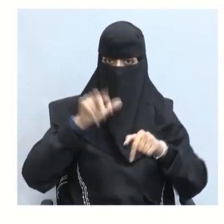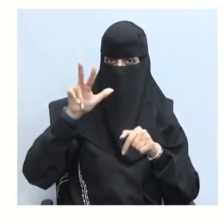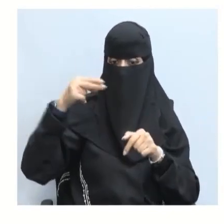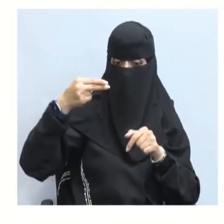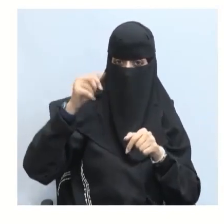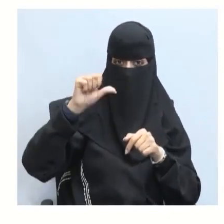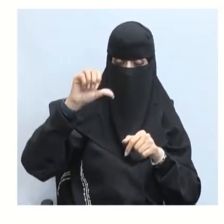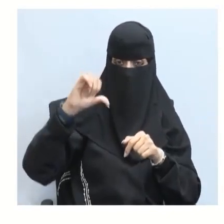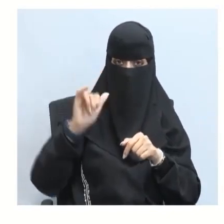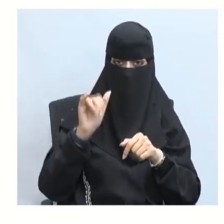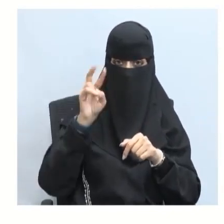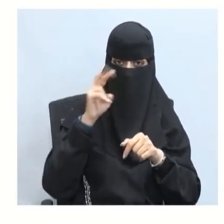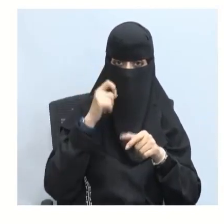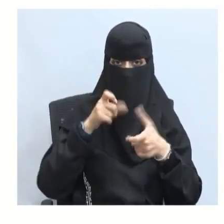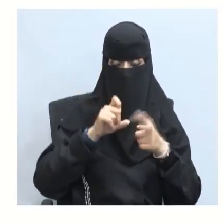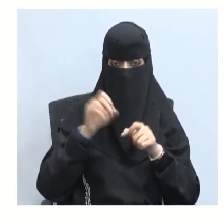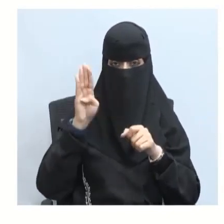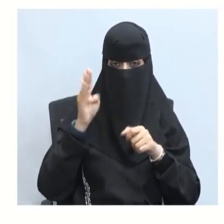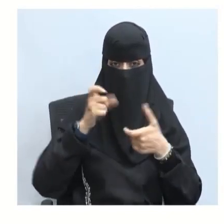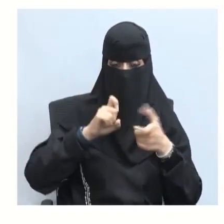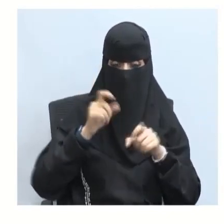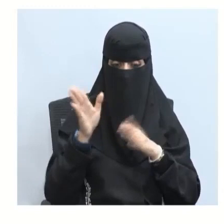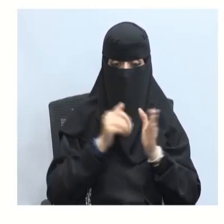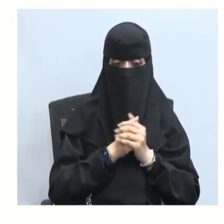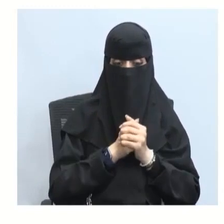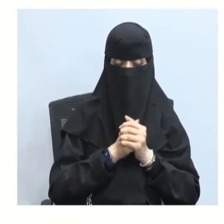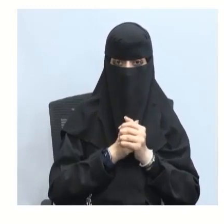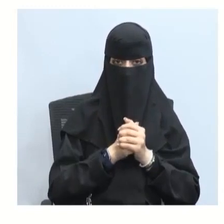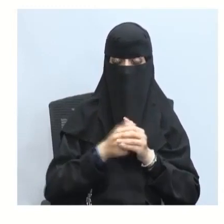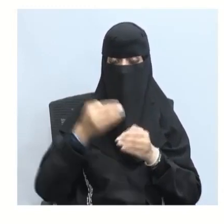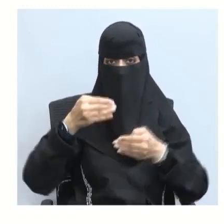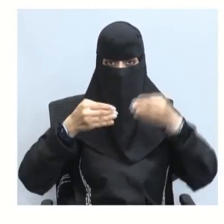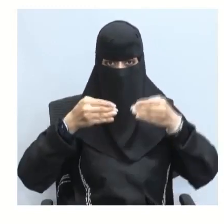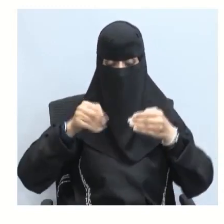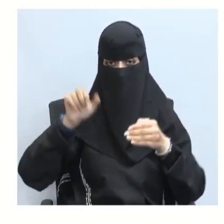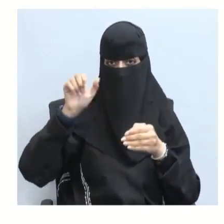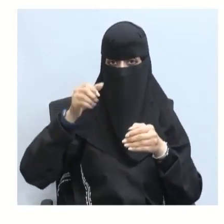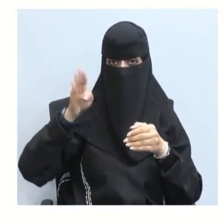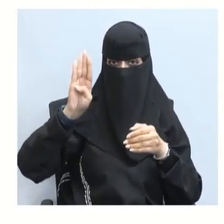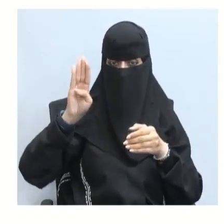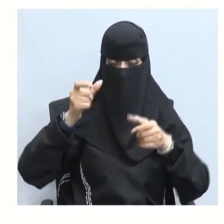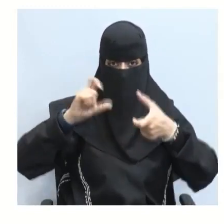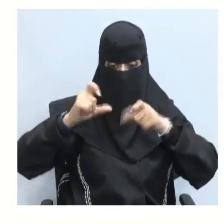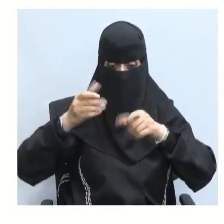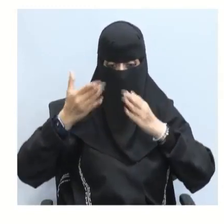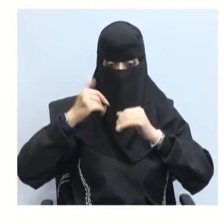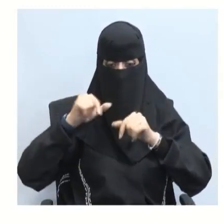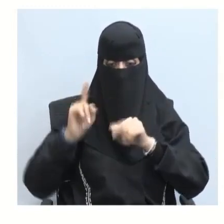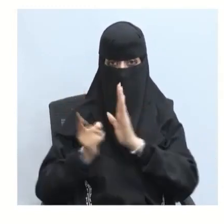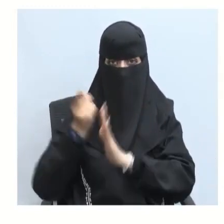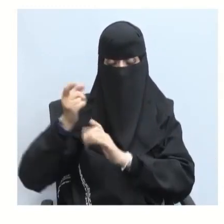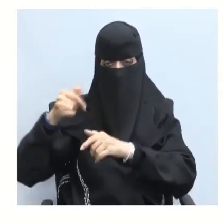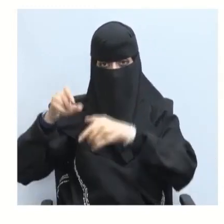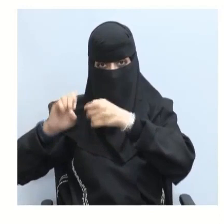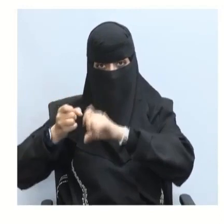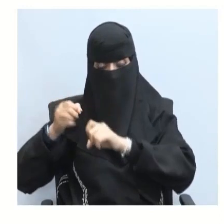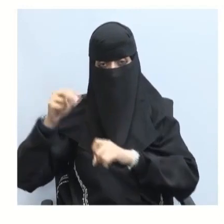العضويه في الكيمياء ه المركبات الكيميائيه عباره عن نوعين النوع الاول مركبات عضويه والنوع الثاني